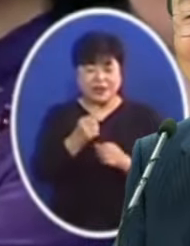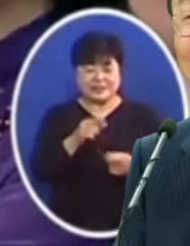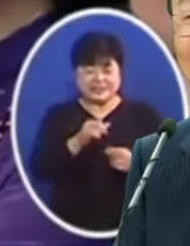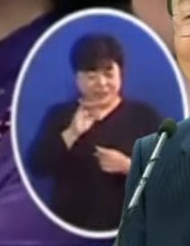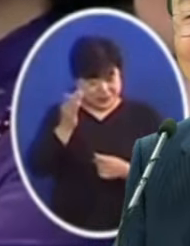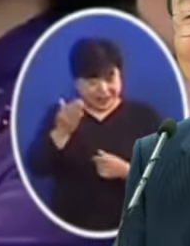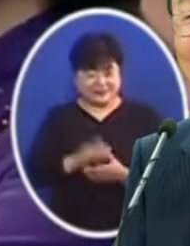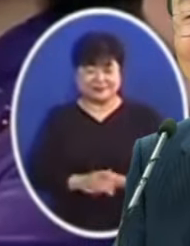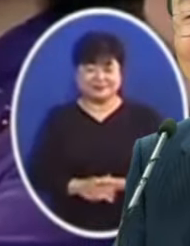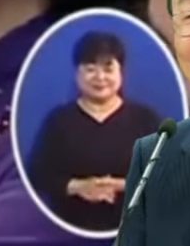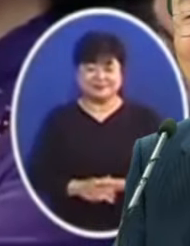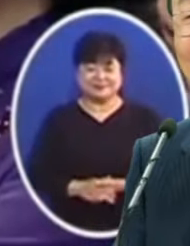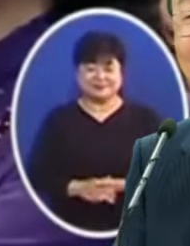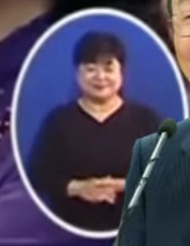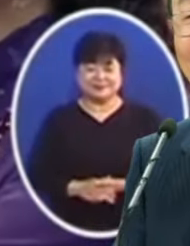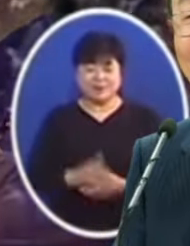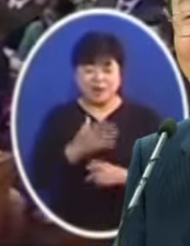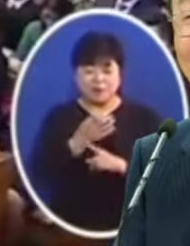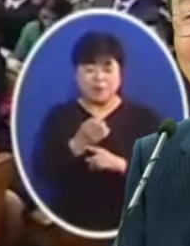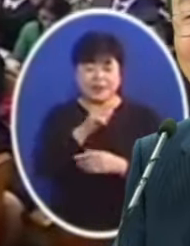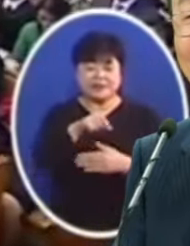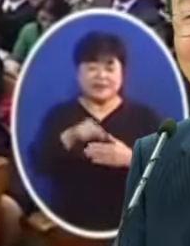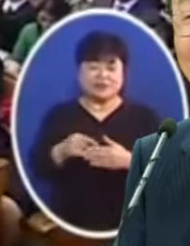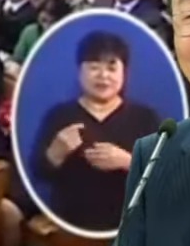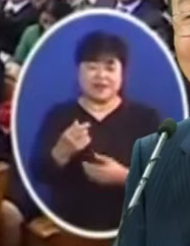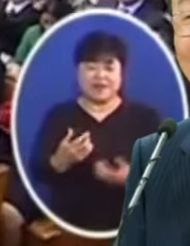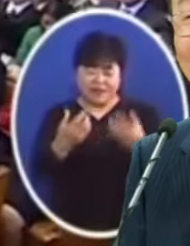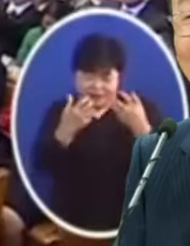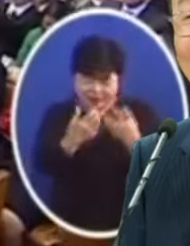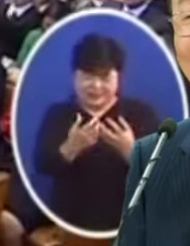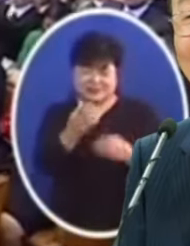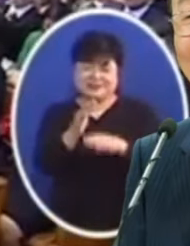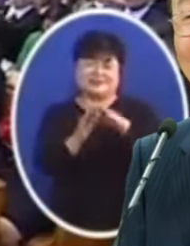사람이다. 보배가 내 속에 가득하다.